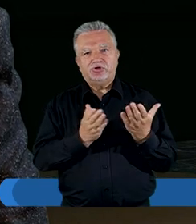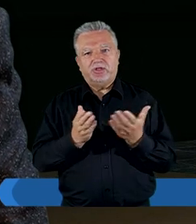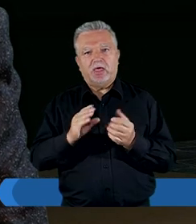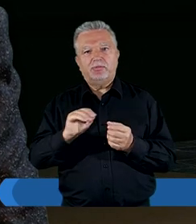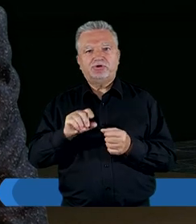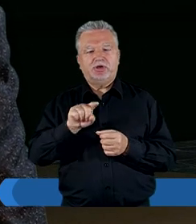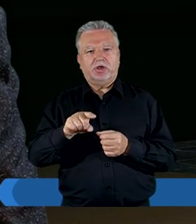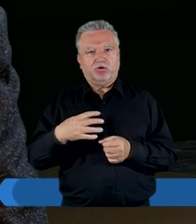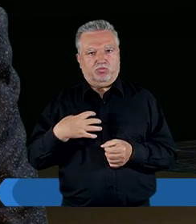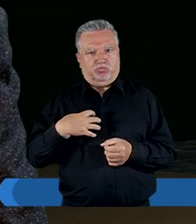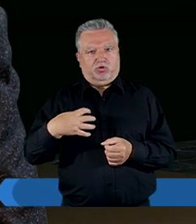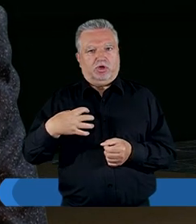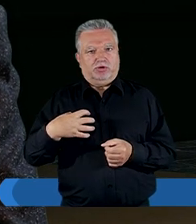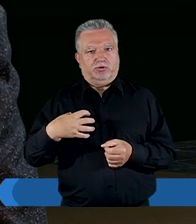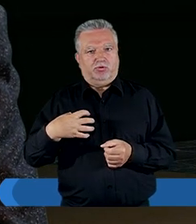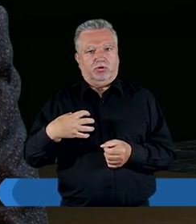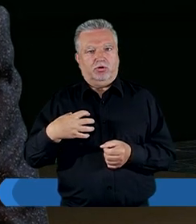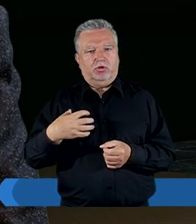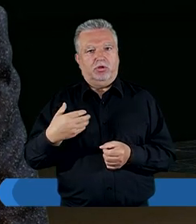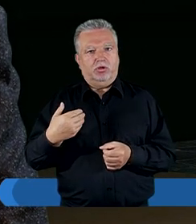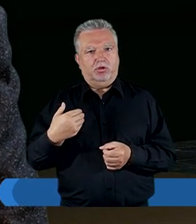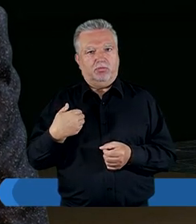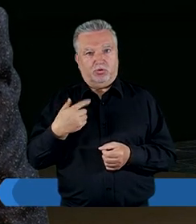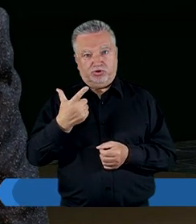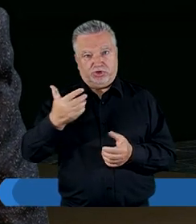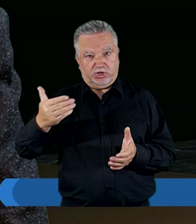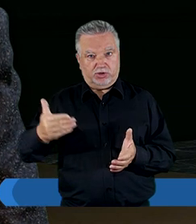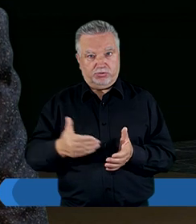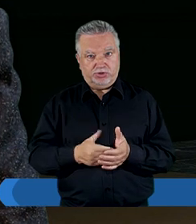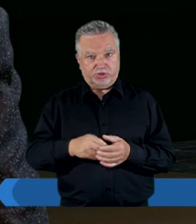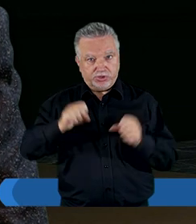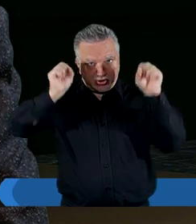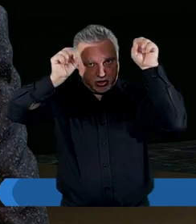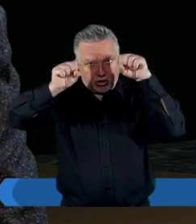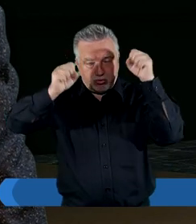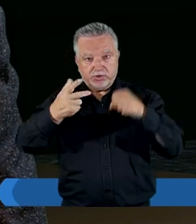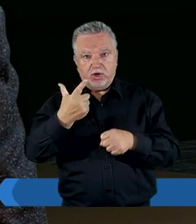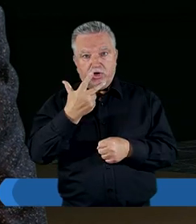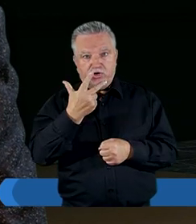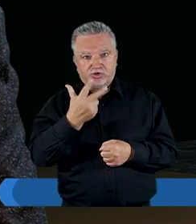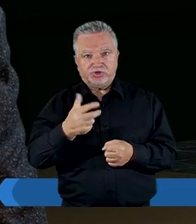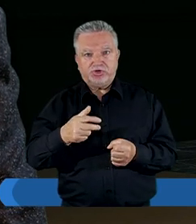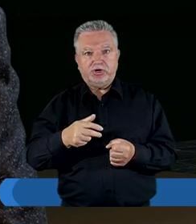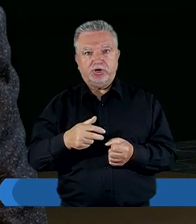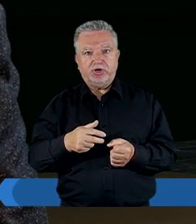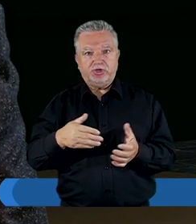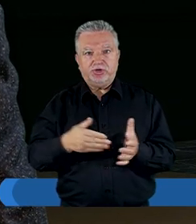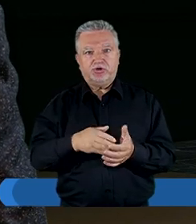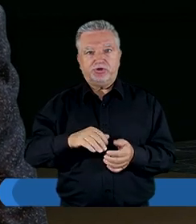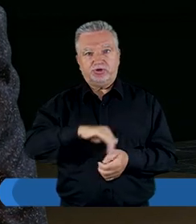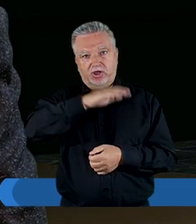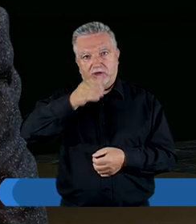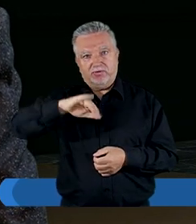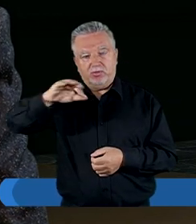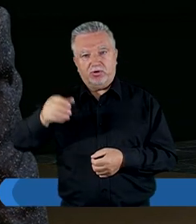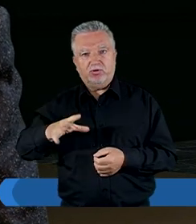że jego dobytek stanowiło 7 tysięcy owiec i 3 tysiące wielbłądów, 500